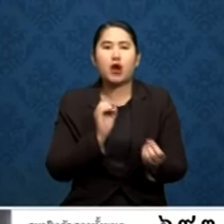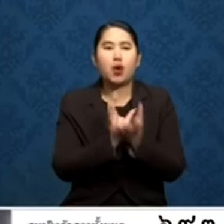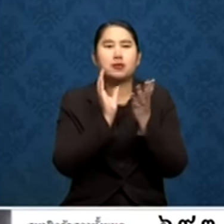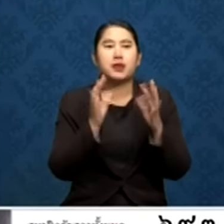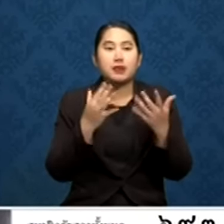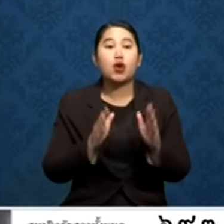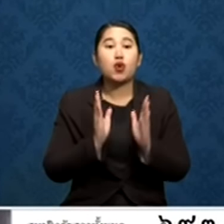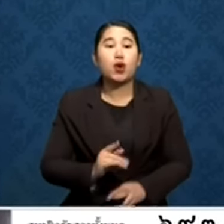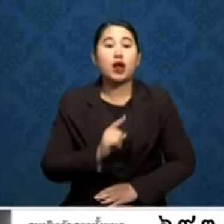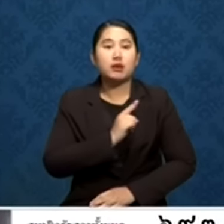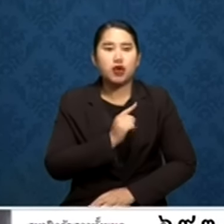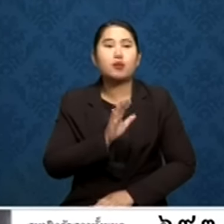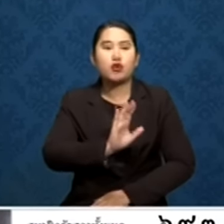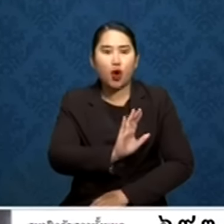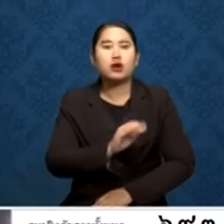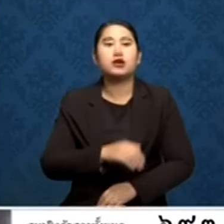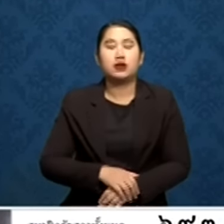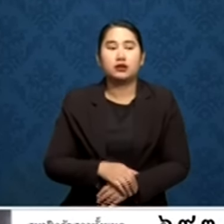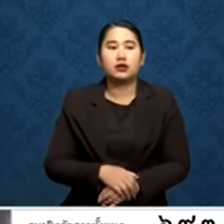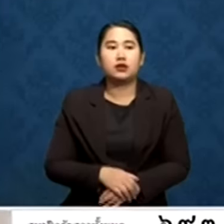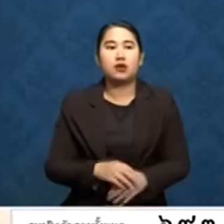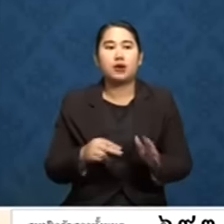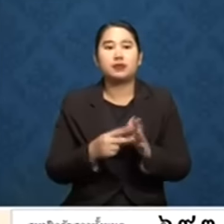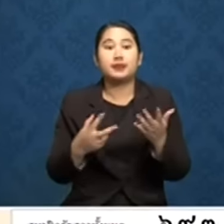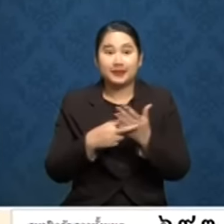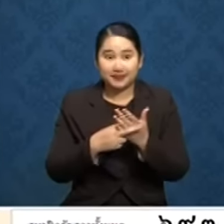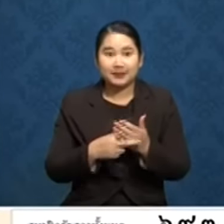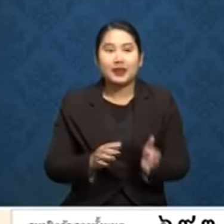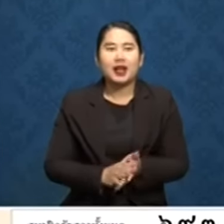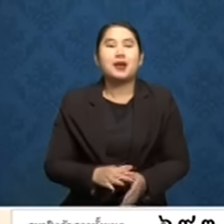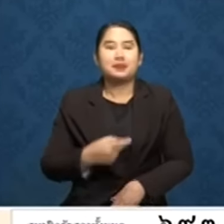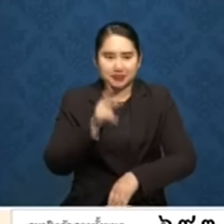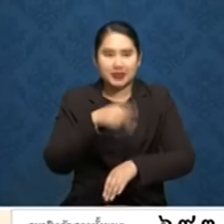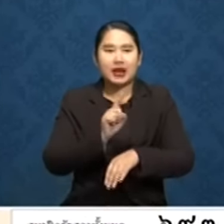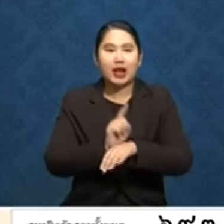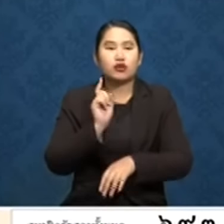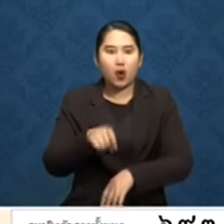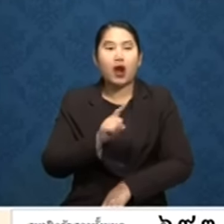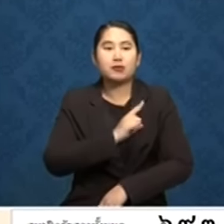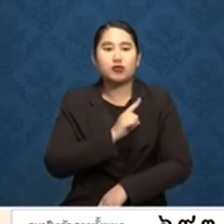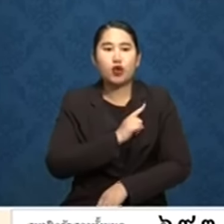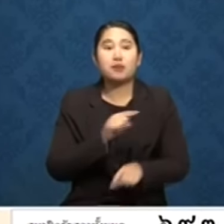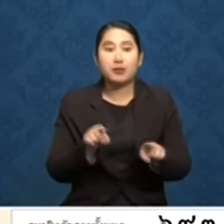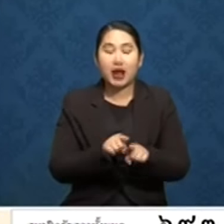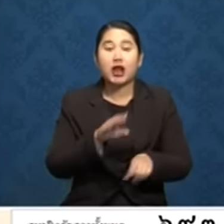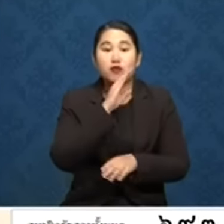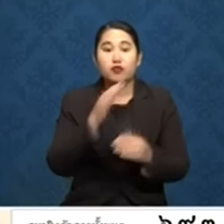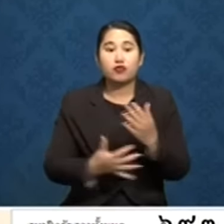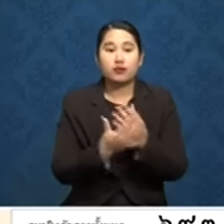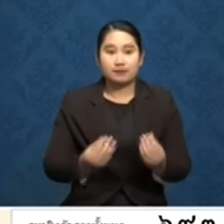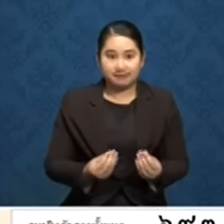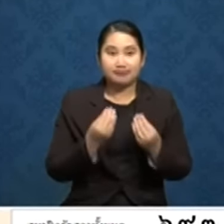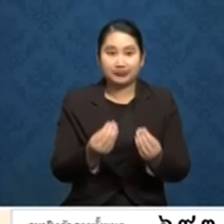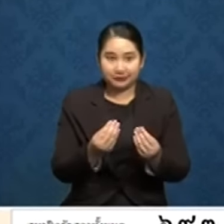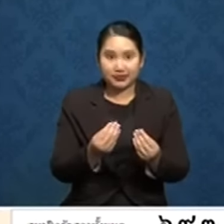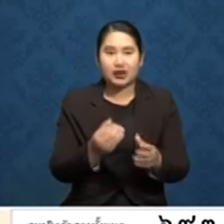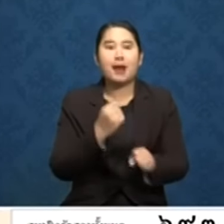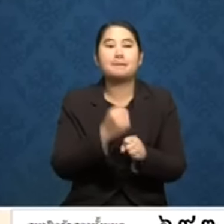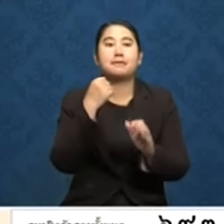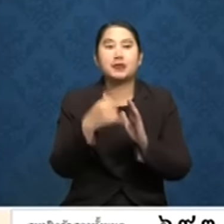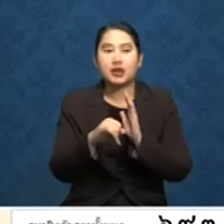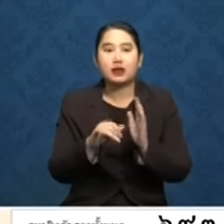อบก็คือตัวท่านรมดอนไม่มี ไปใจรับผิดชอบประธานแล้วรับผิดชอบด้วยถ้าเปิดโอกาสให้สมาชิกทำผิดบัง